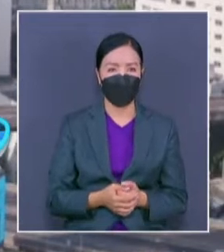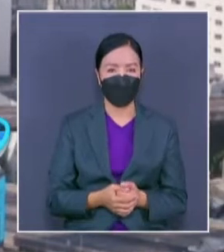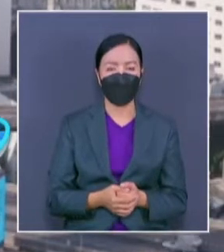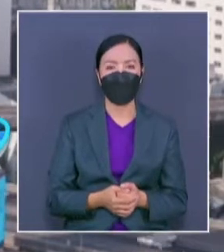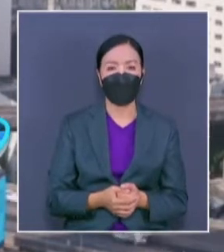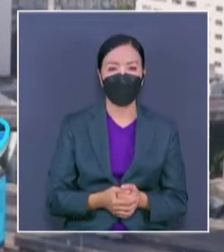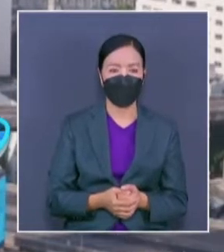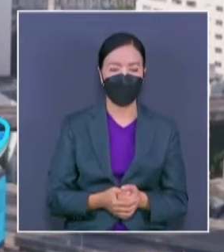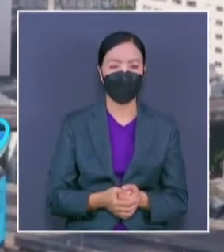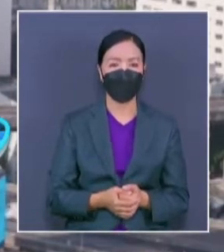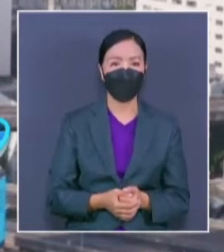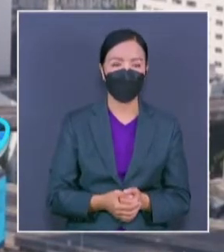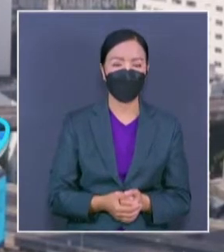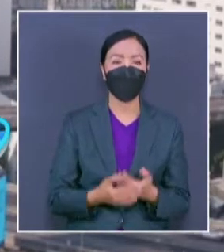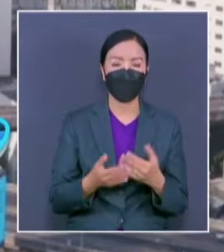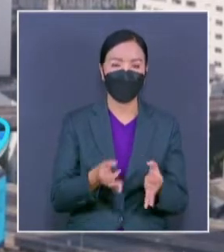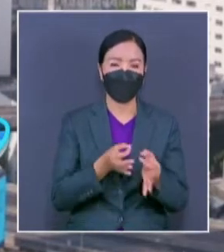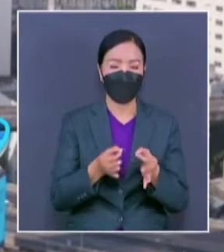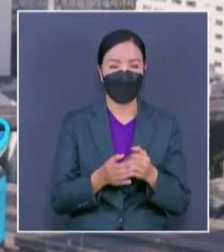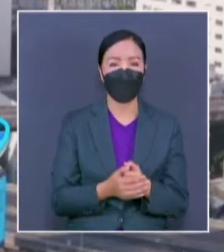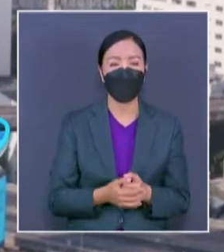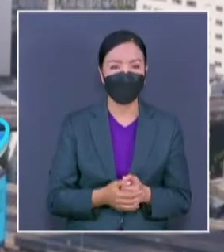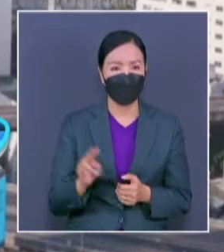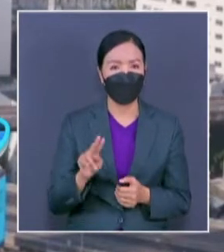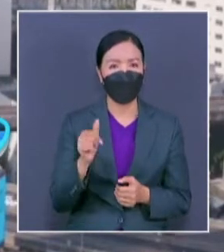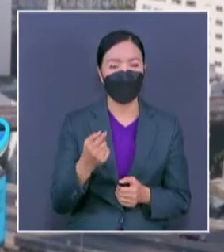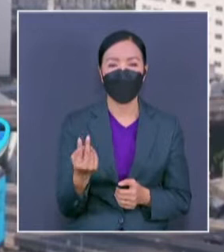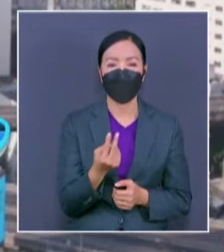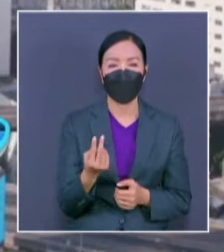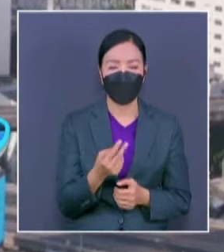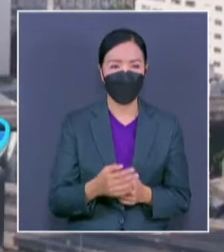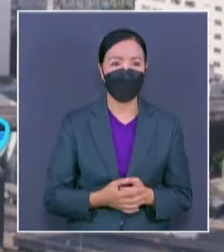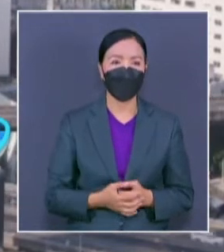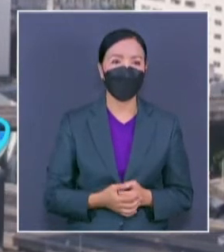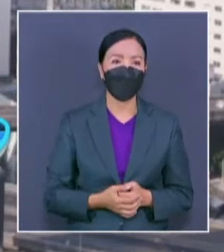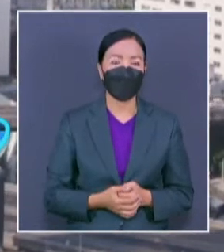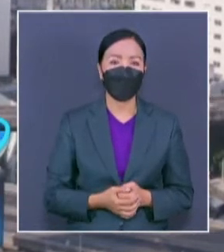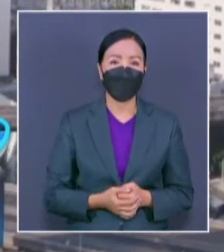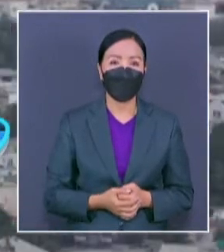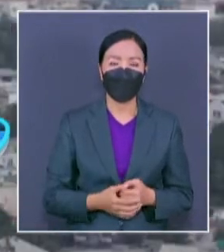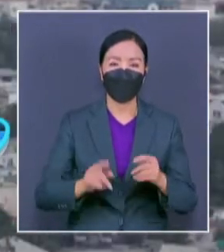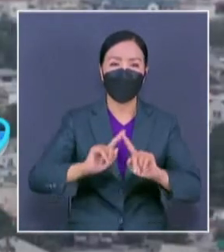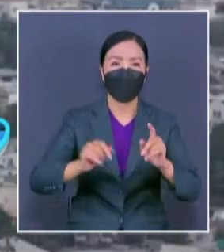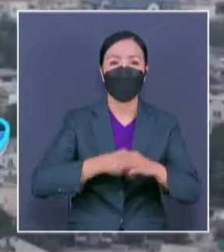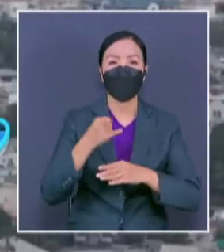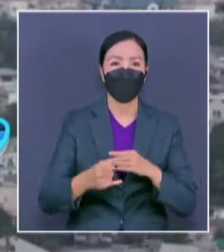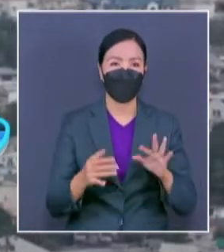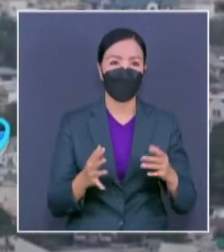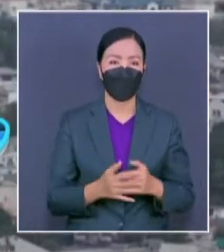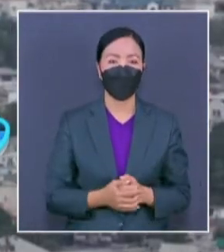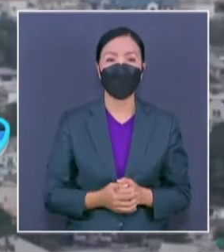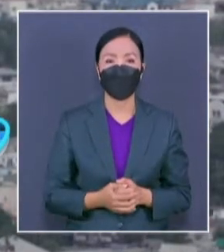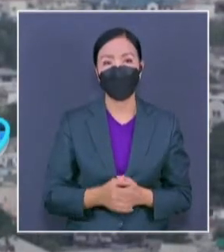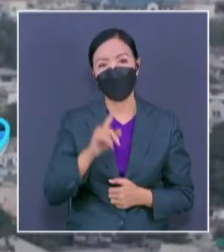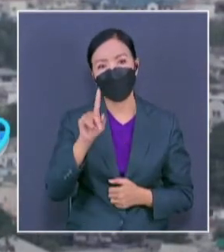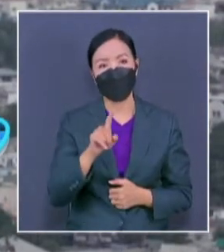ประเด็นว่าเปลี่ยนทำไมก็ชี้แจงว่าใช้ได้ทั้งสองคำแต่ก็ไม่ได้จบเท่านั้นนะครับเพราะว่าก็ยังถูกตั้ง